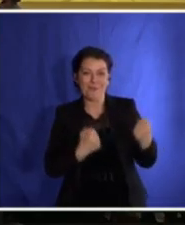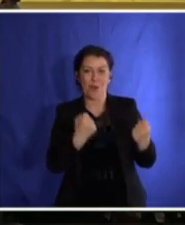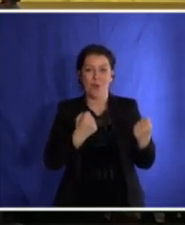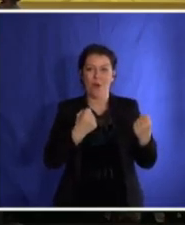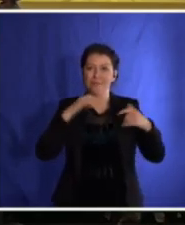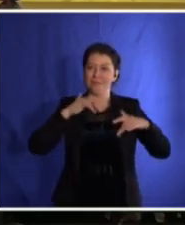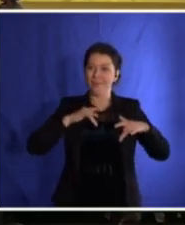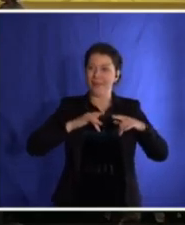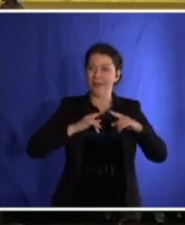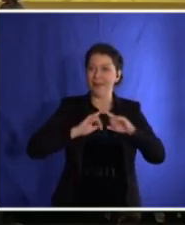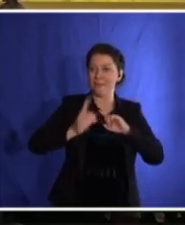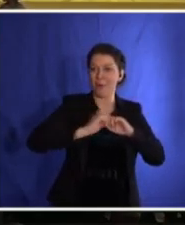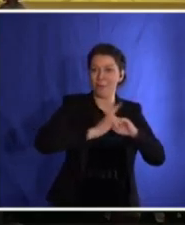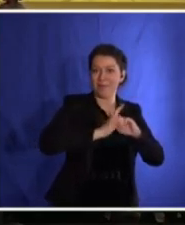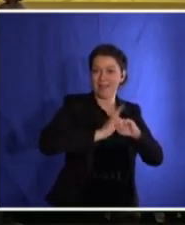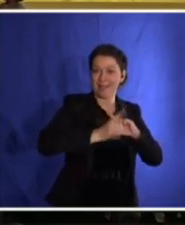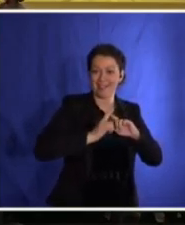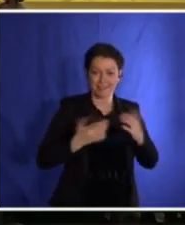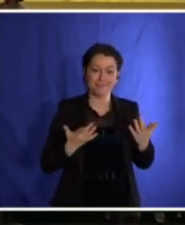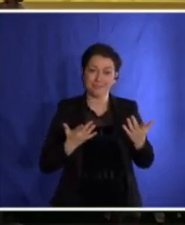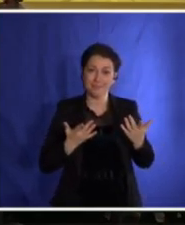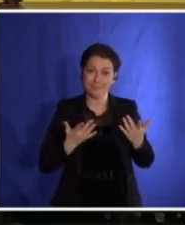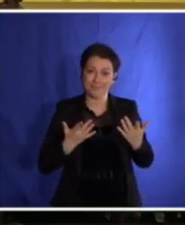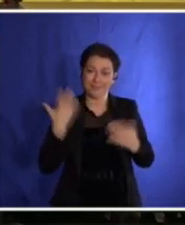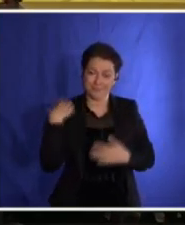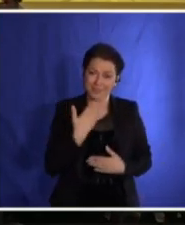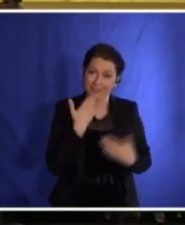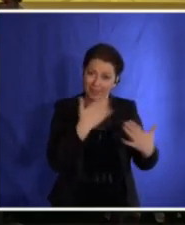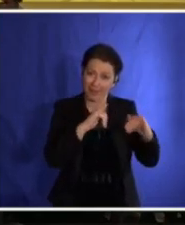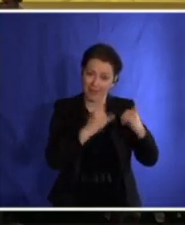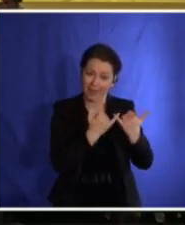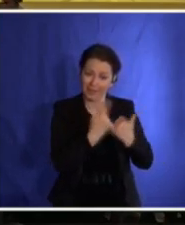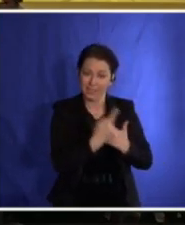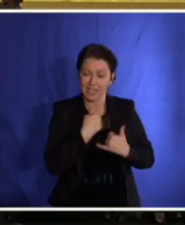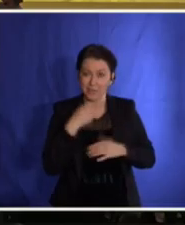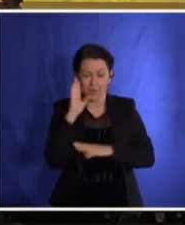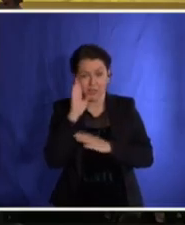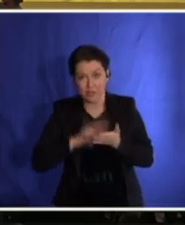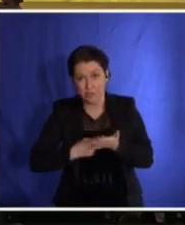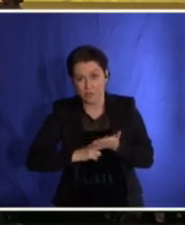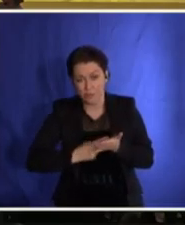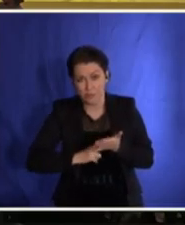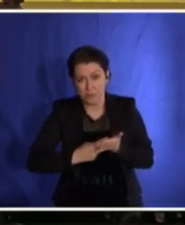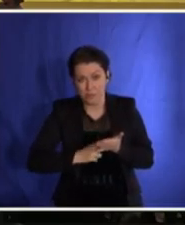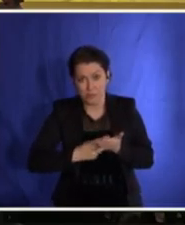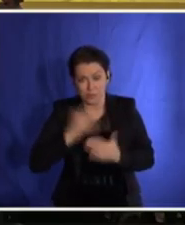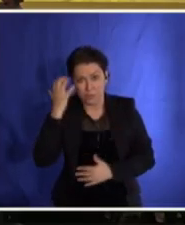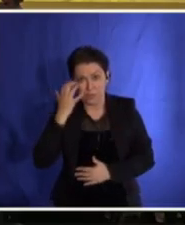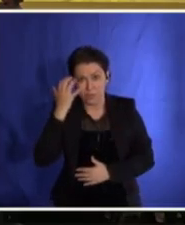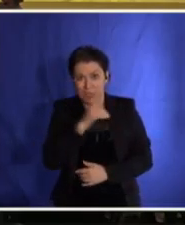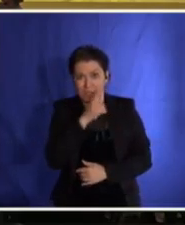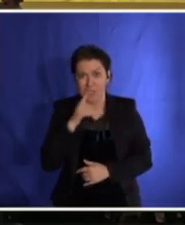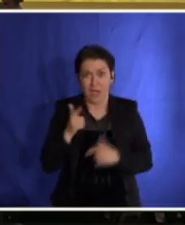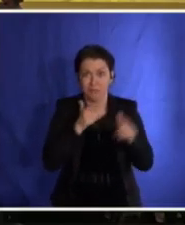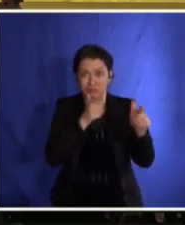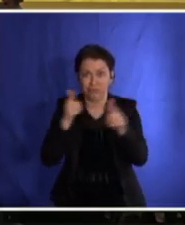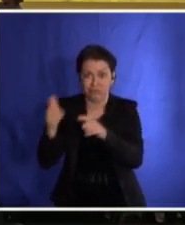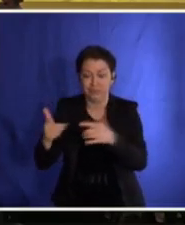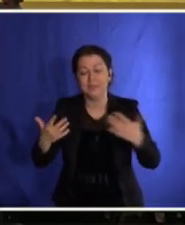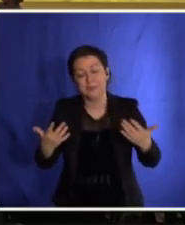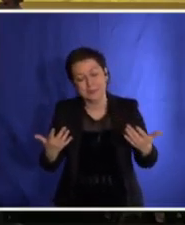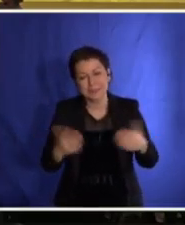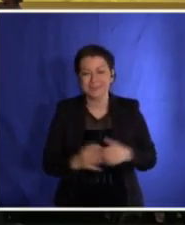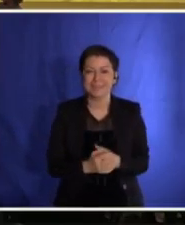mobil. Danke auch wieder an die Eltern. Die schlafen dann ein bisschen unruhiger, wenn man länger unterwegs ist. Und